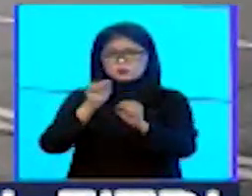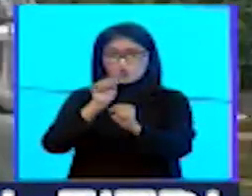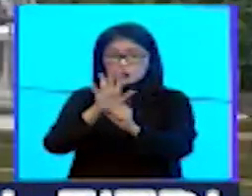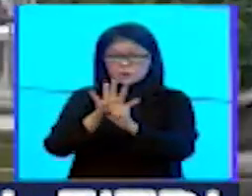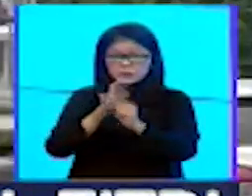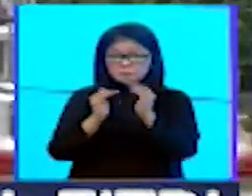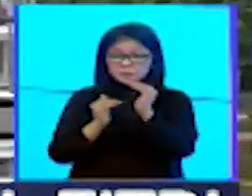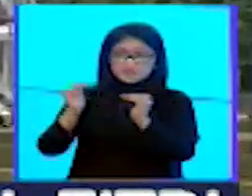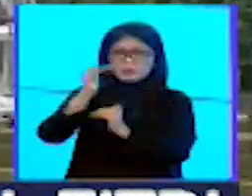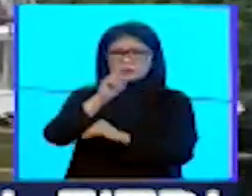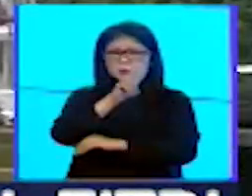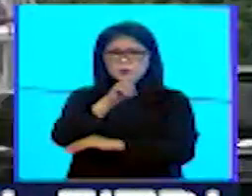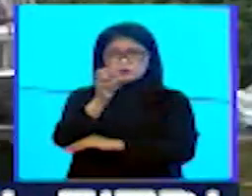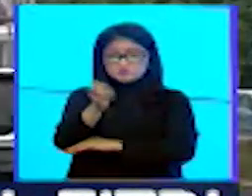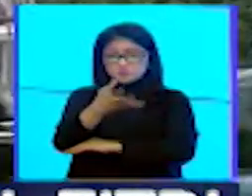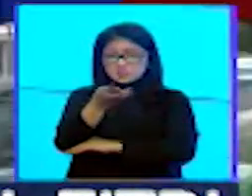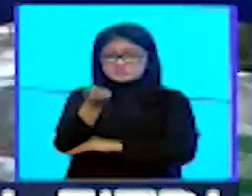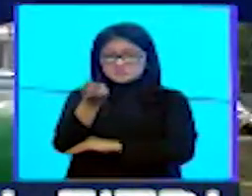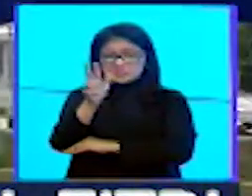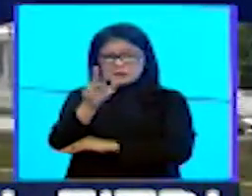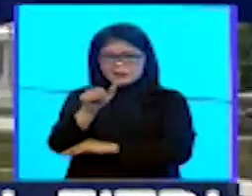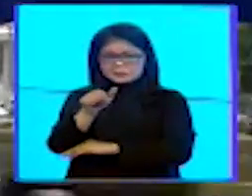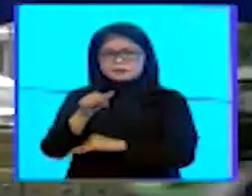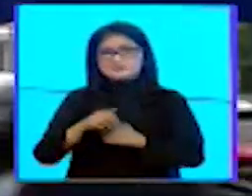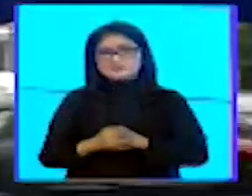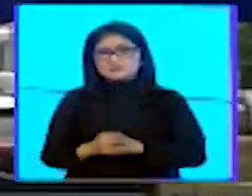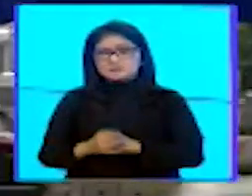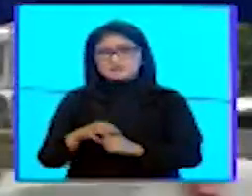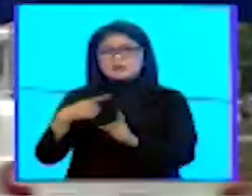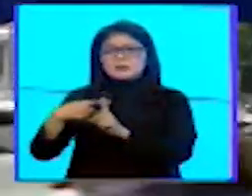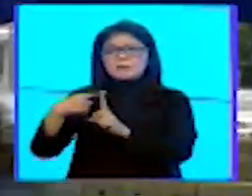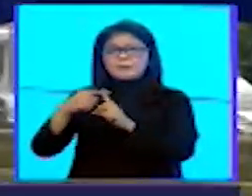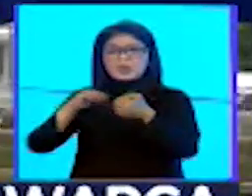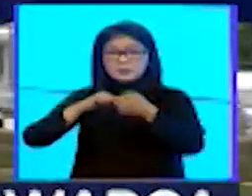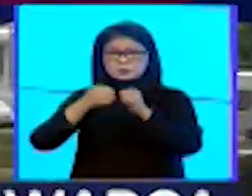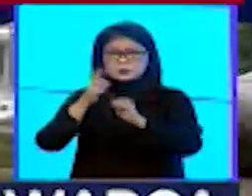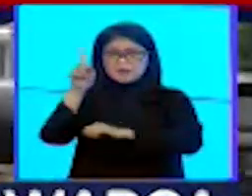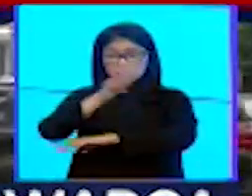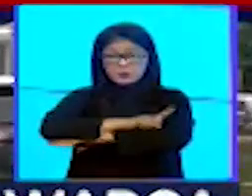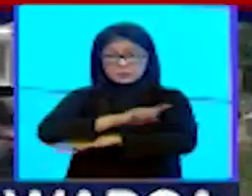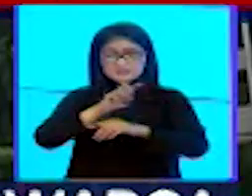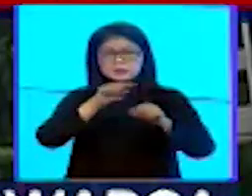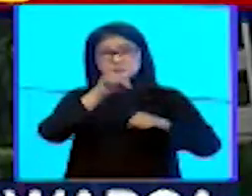angka 2 juta. Sementara penambahan kasus harian di tanggal 13 Juni mencapai